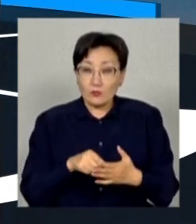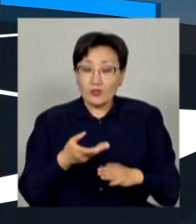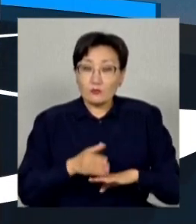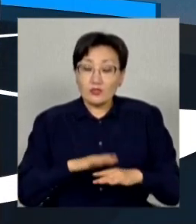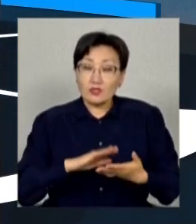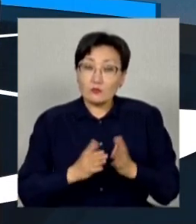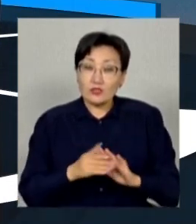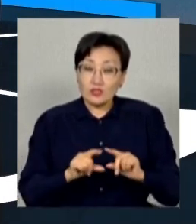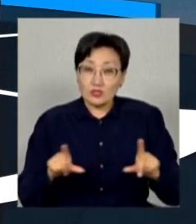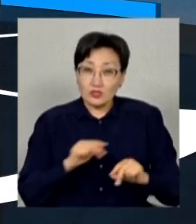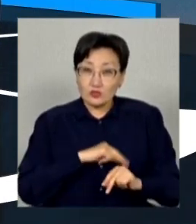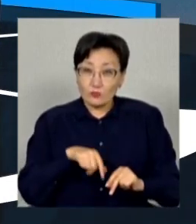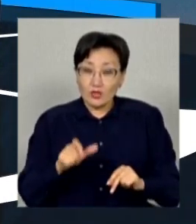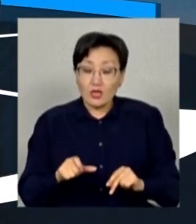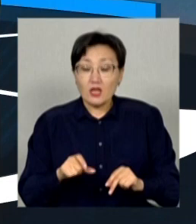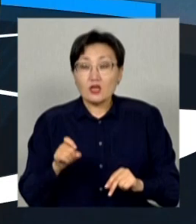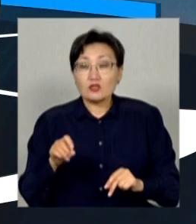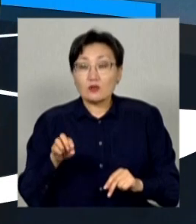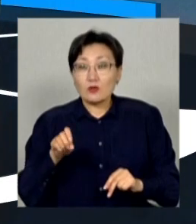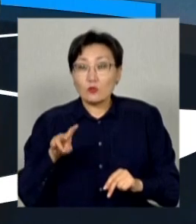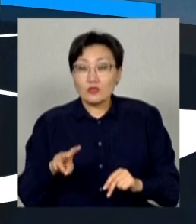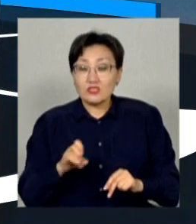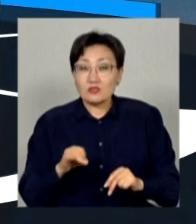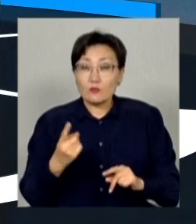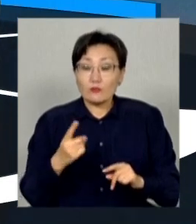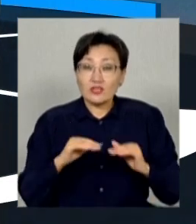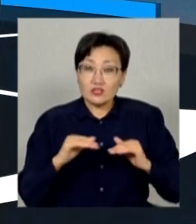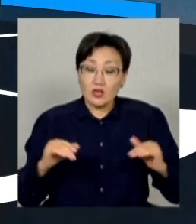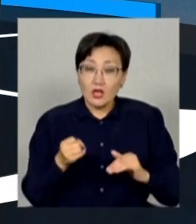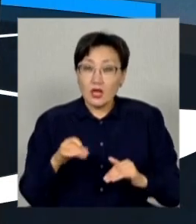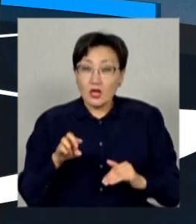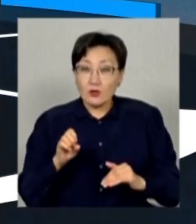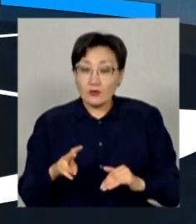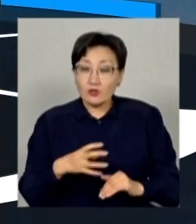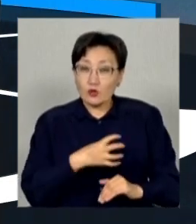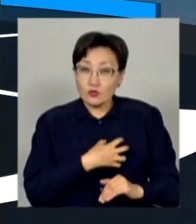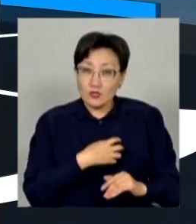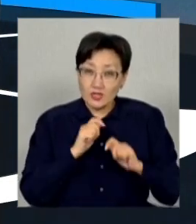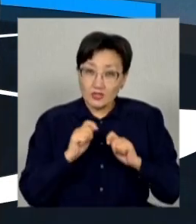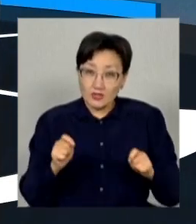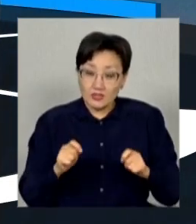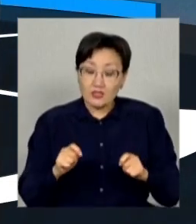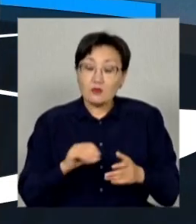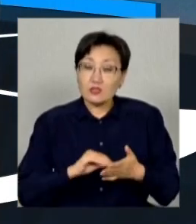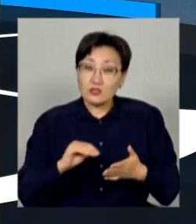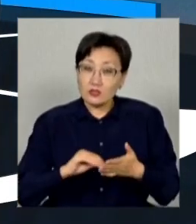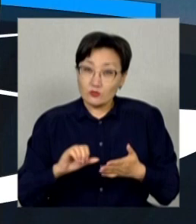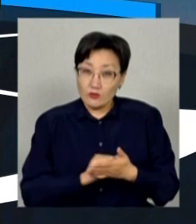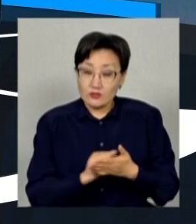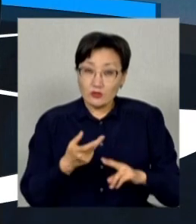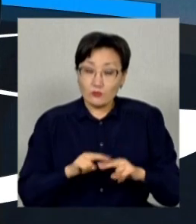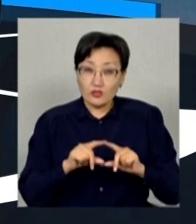жағдайлар департаментінің қызметкері Асқар Завикулин бірінші дәрежелі айбын орденімен наградталсын делінген құжатта. Дәл